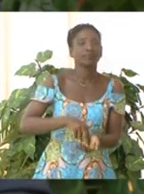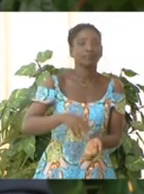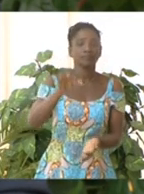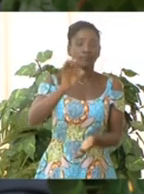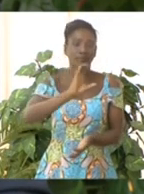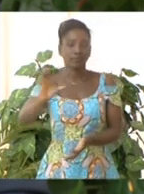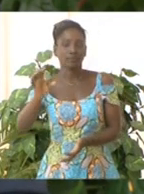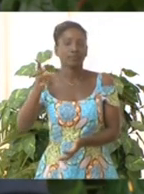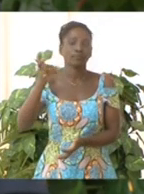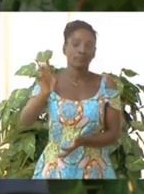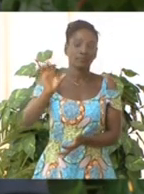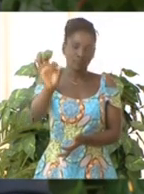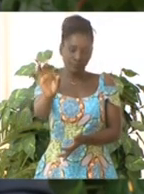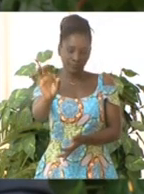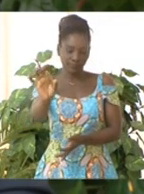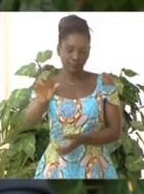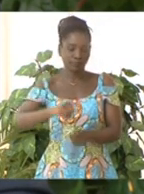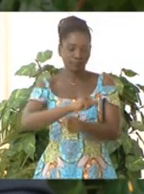Taux de participation,